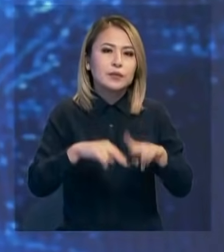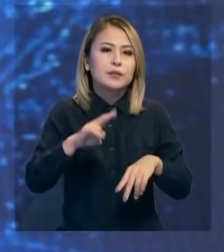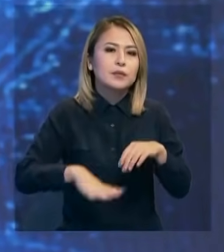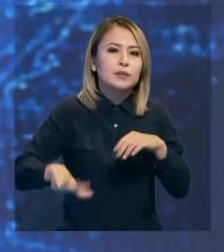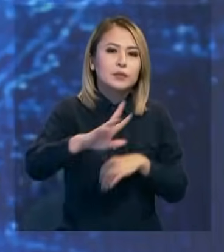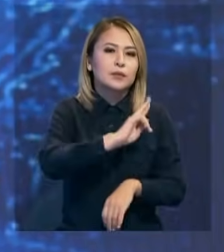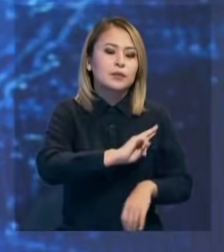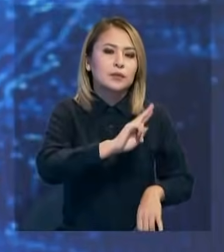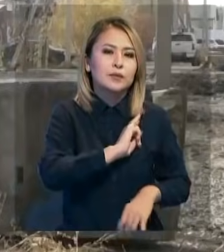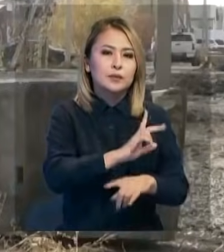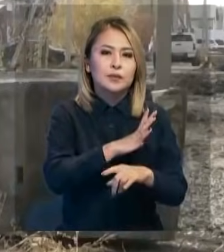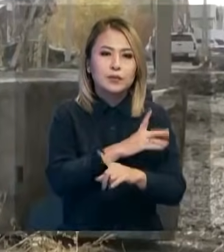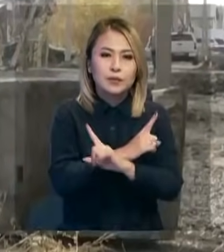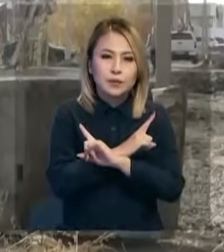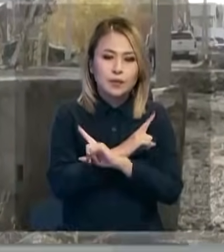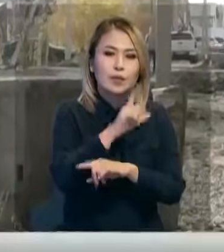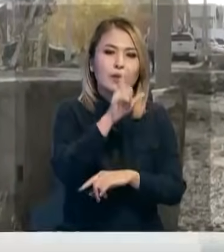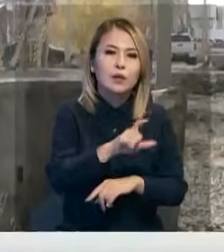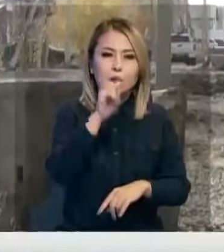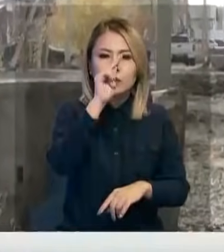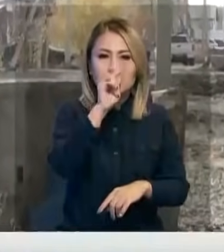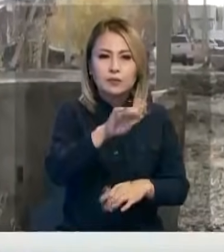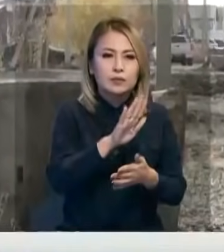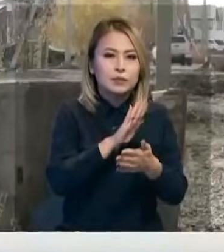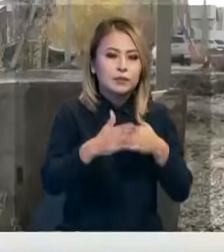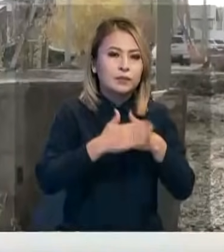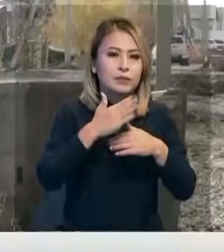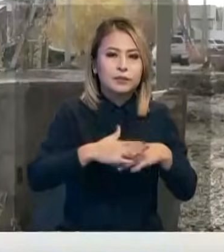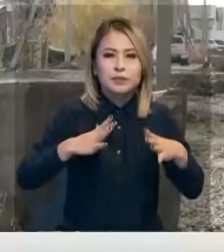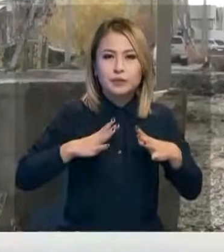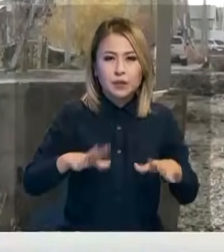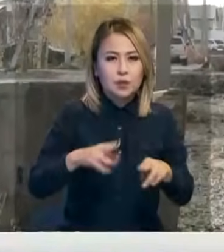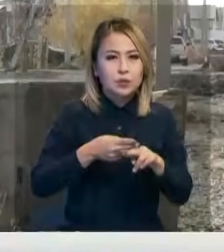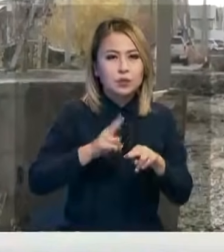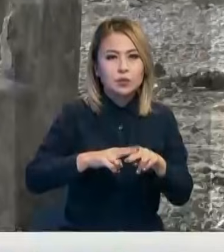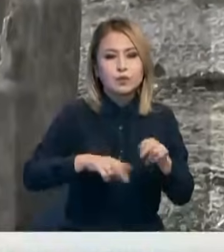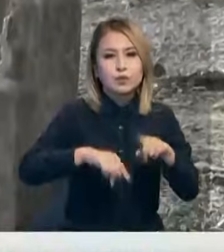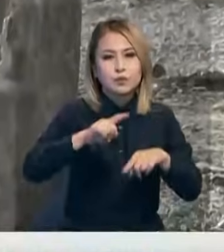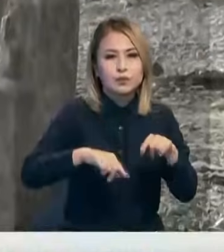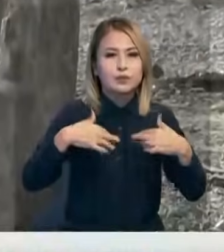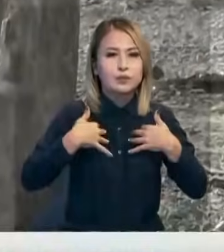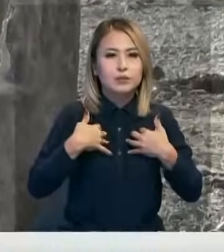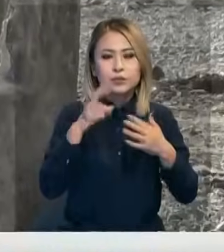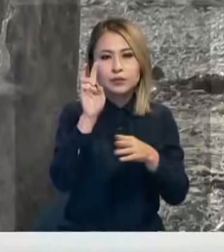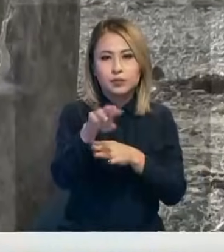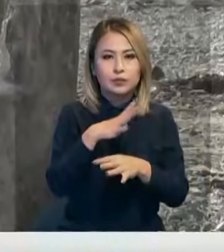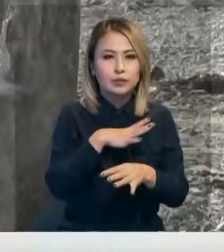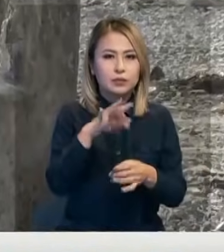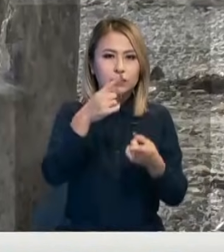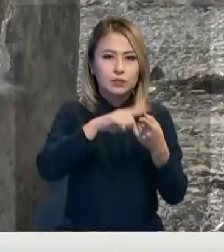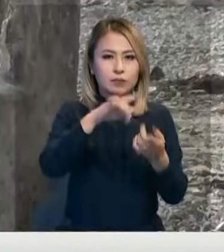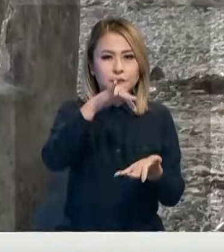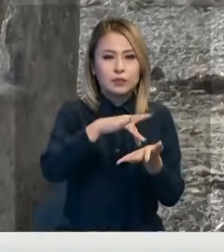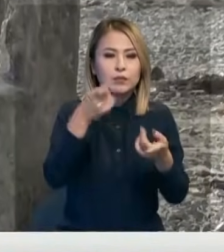құрылыс алаңында жұмысшы қаза тапты. Алайда апатқа кінәлілер жазаға тартылмады. Тіпті туыстарына көңілді айтпаған. Осыған қатысты